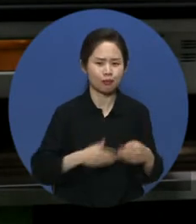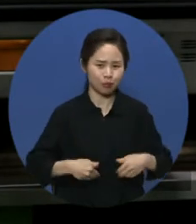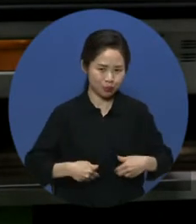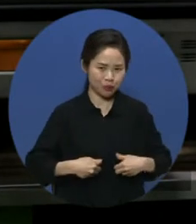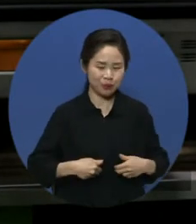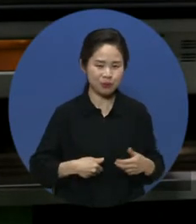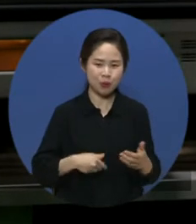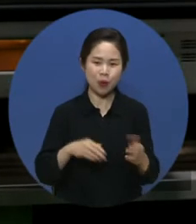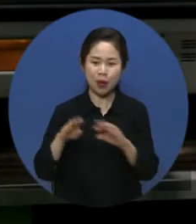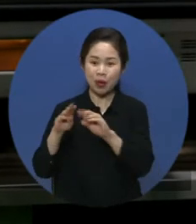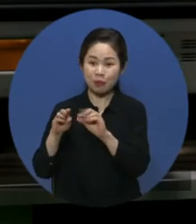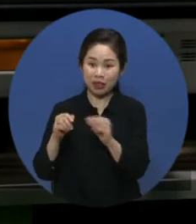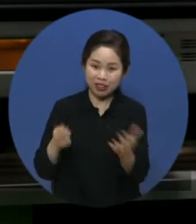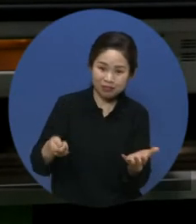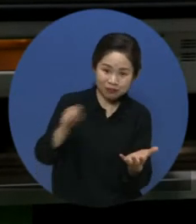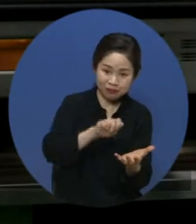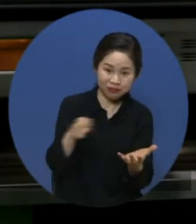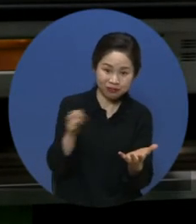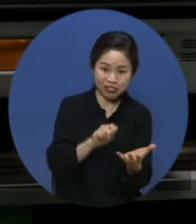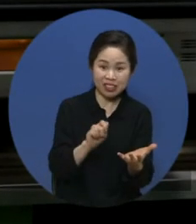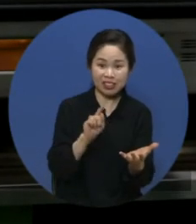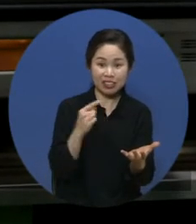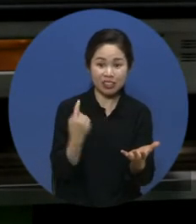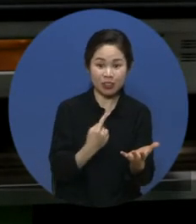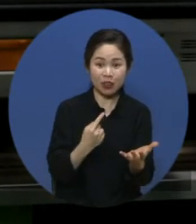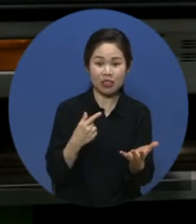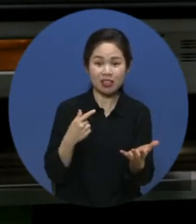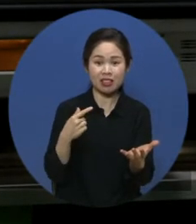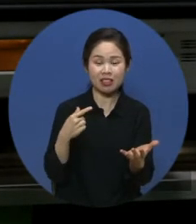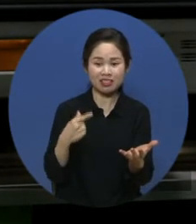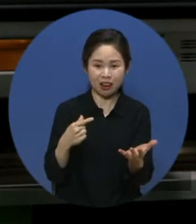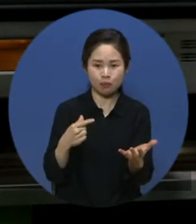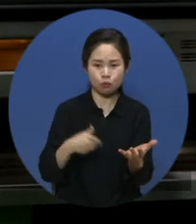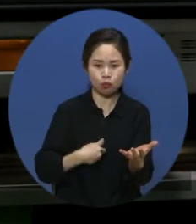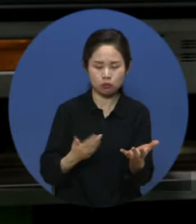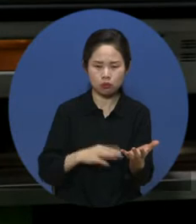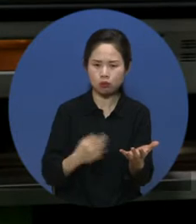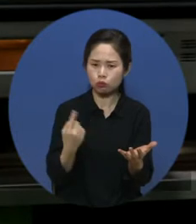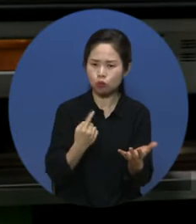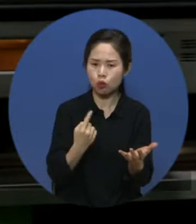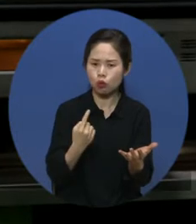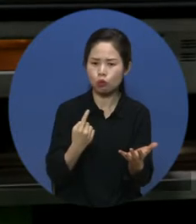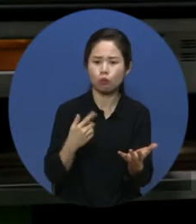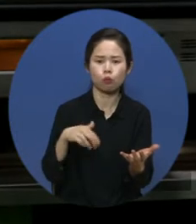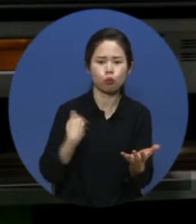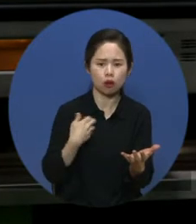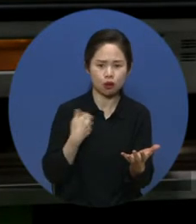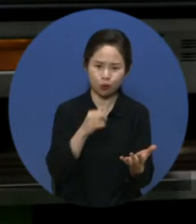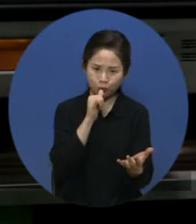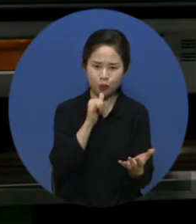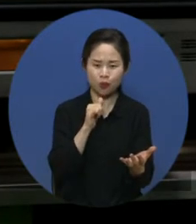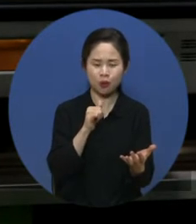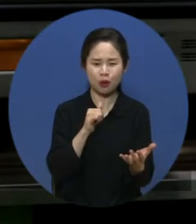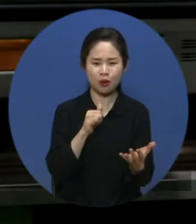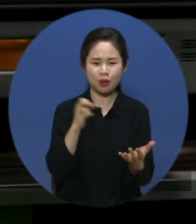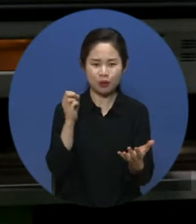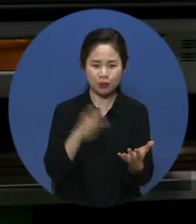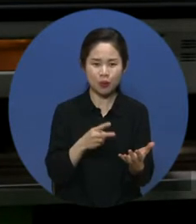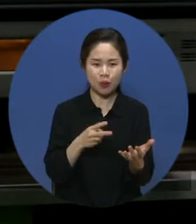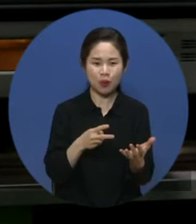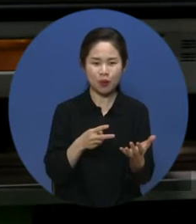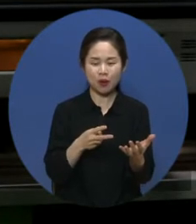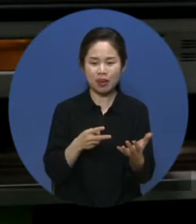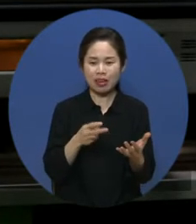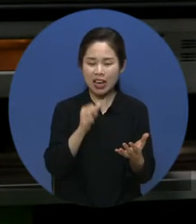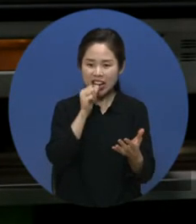할 때 밀가루 1000g을 달아야 되는데 1000이라는 숫자를 인식을 하지 못하는 경우, 또 뭐 빵을 철판 위에 팬딩을